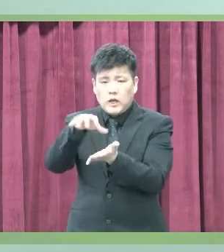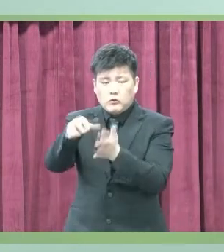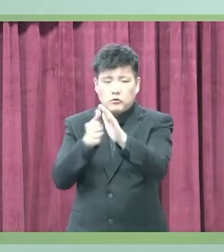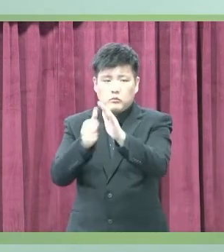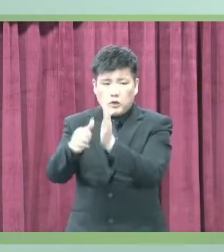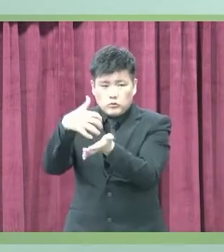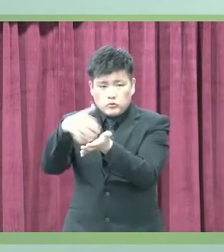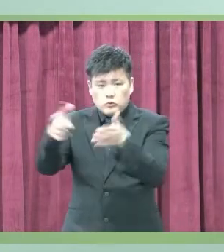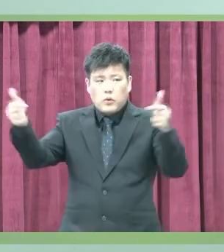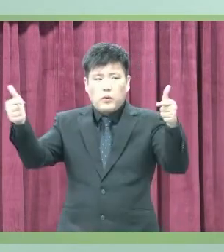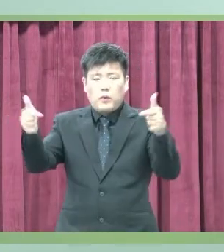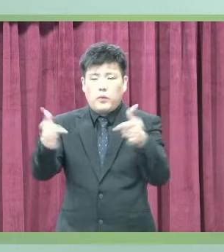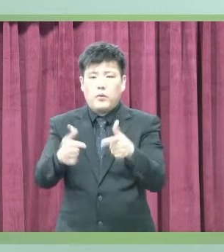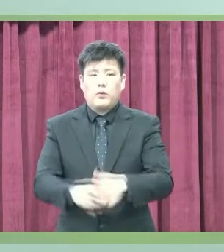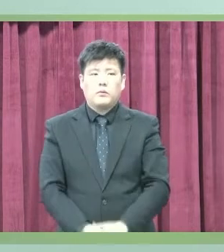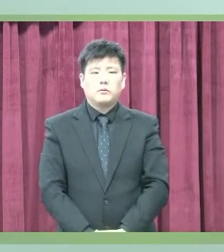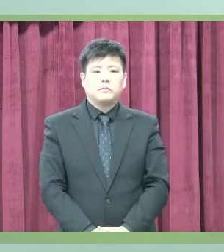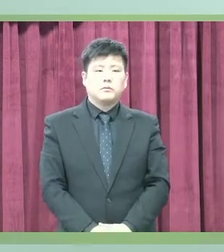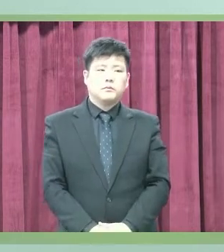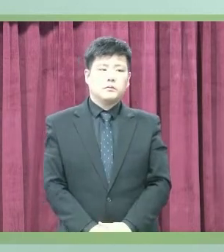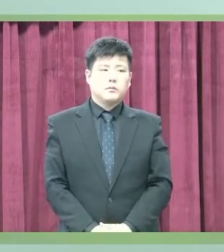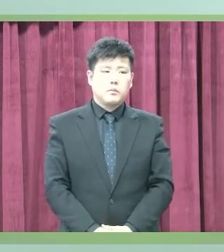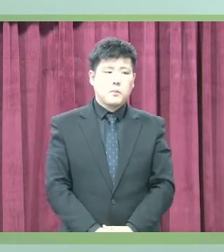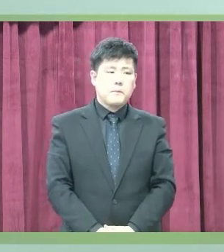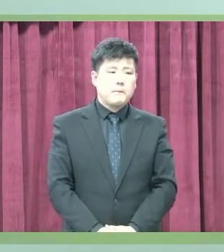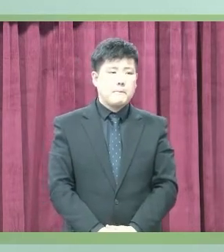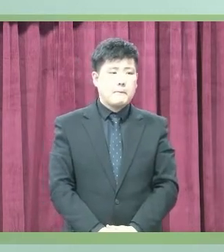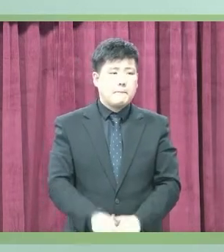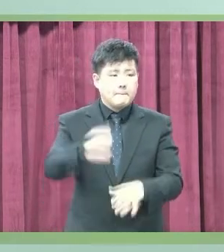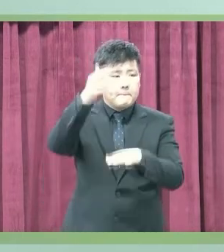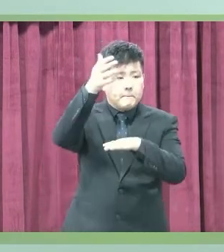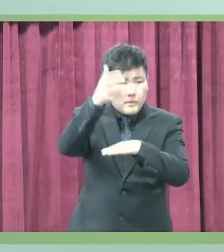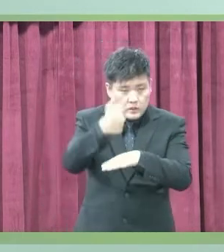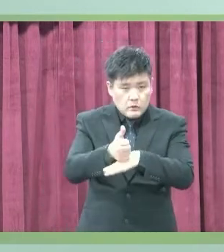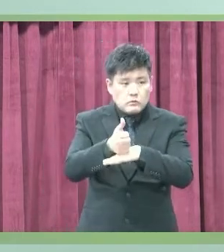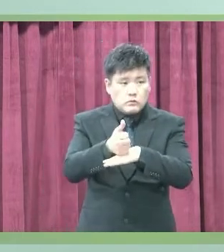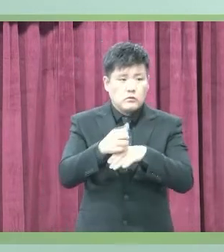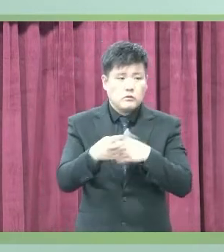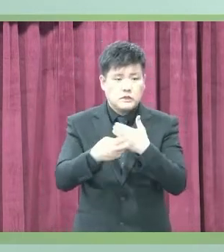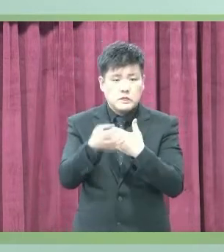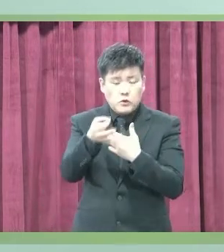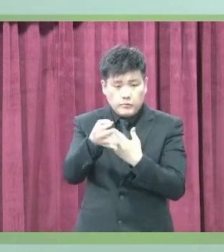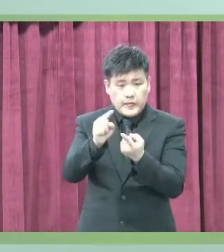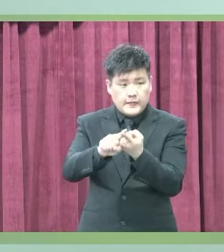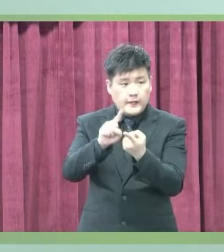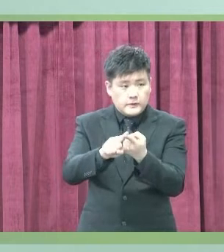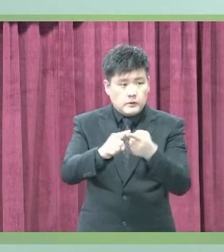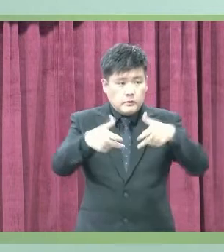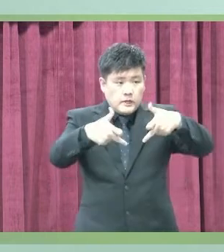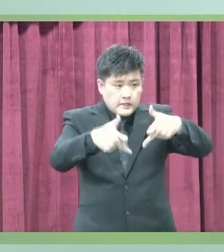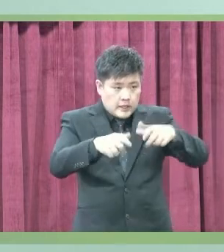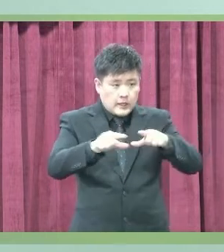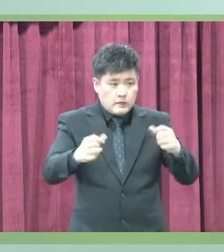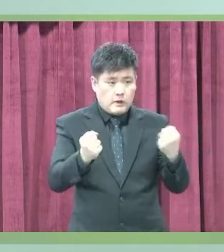일수의 경우 미수검자가 수검자보다 5.1배 높았습니다. 마지막으로 진료비 현황에서 장애인